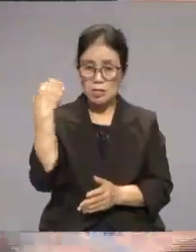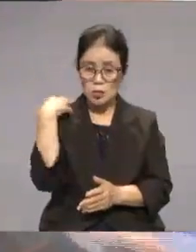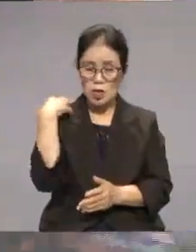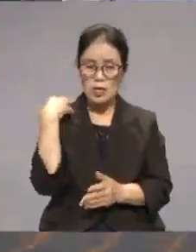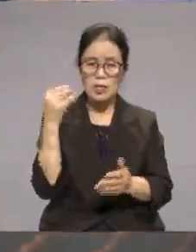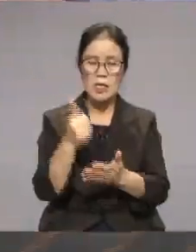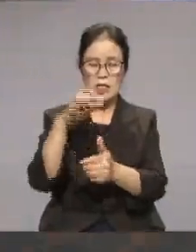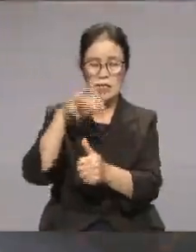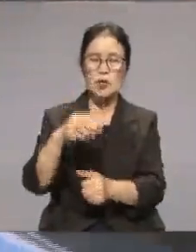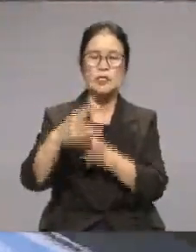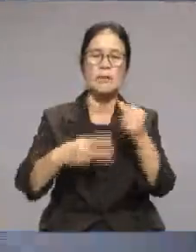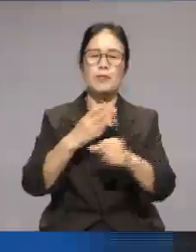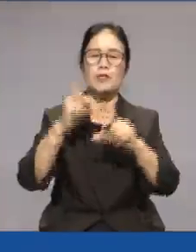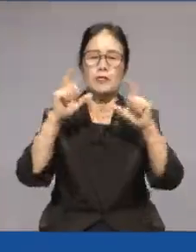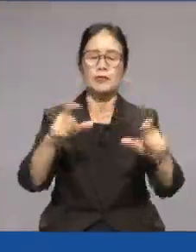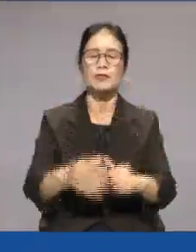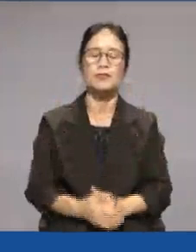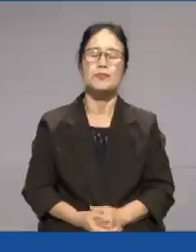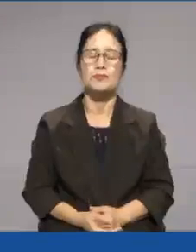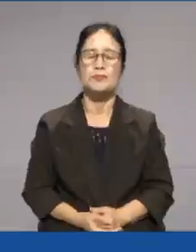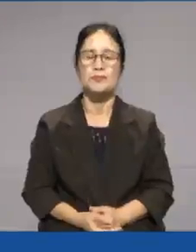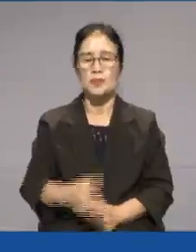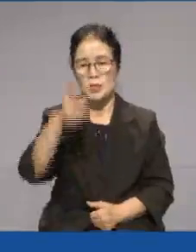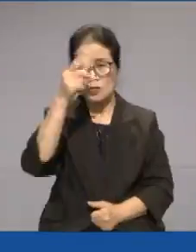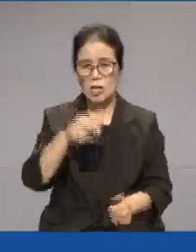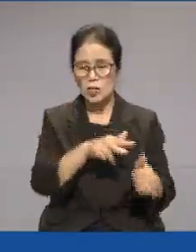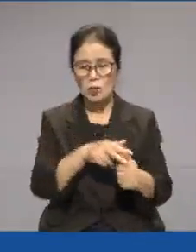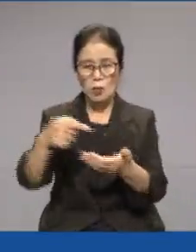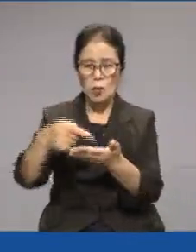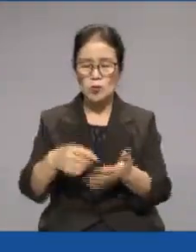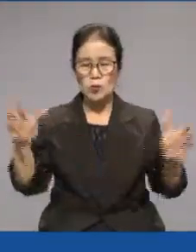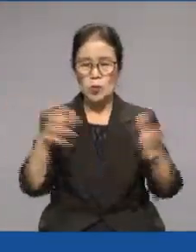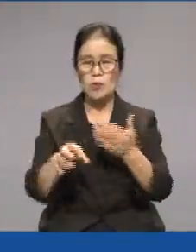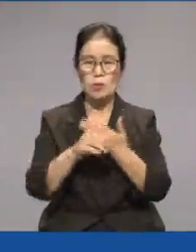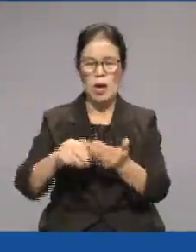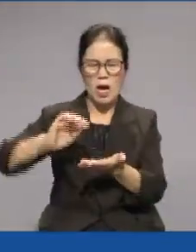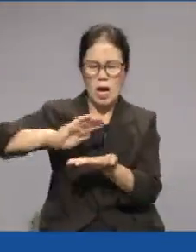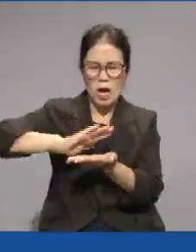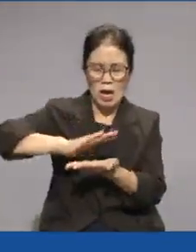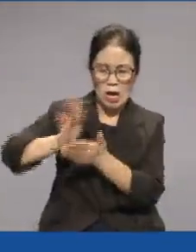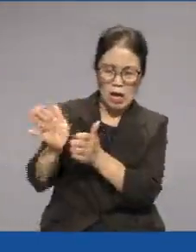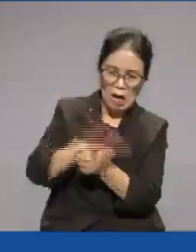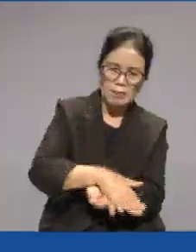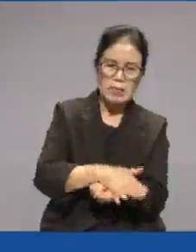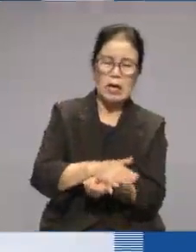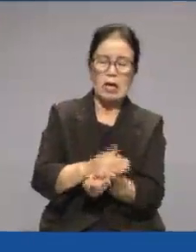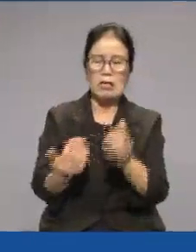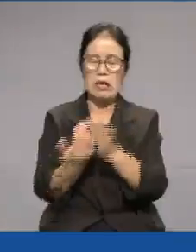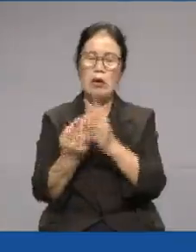금고 3년형을 선고했습니다. 경찰의 정보보고 등을 종합하면 압사 사고를 예견할 수